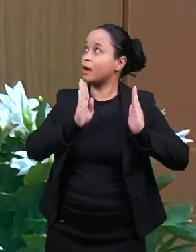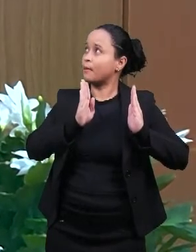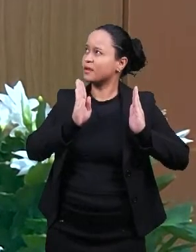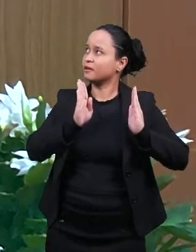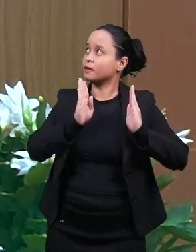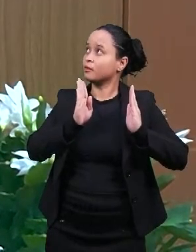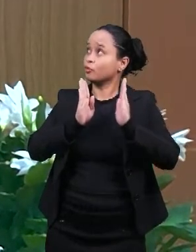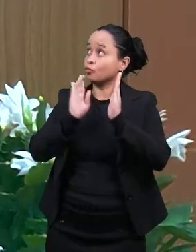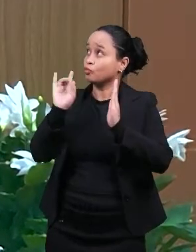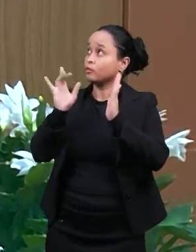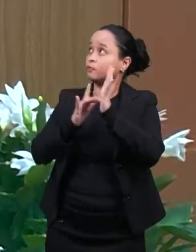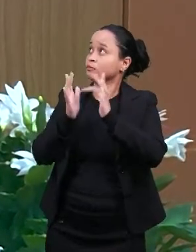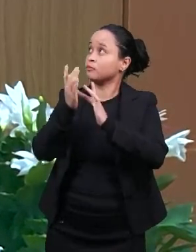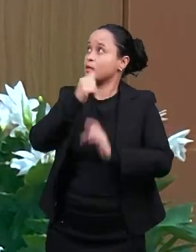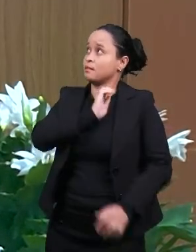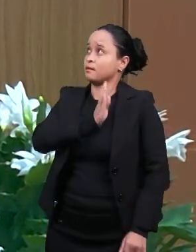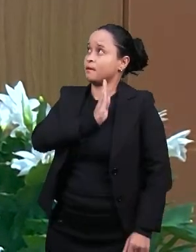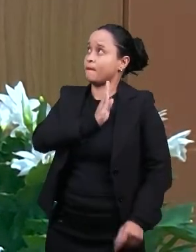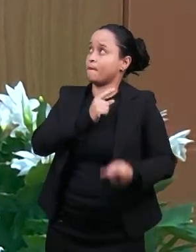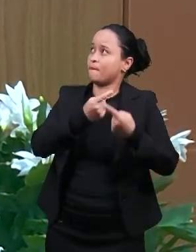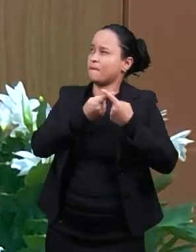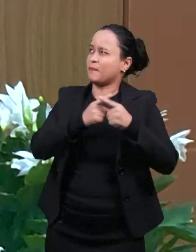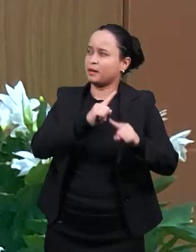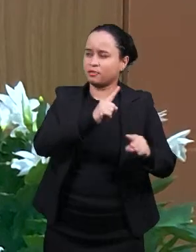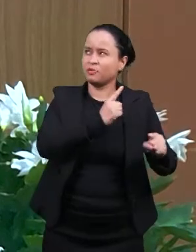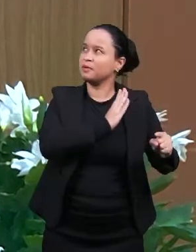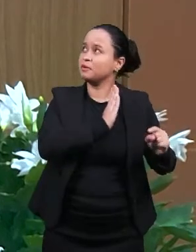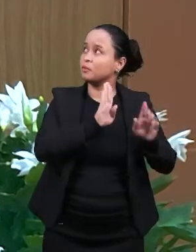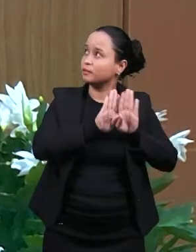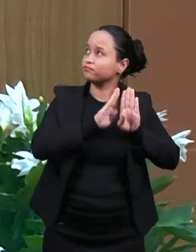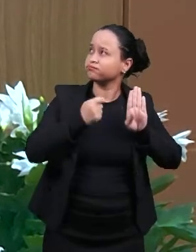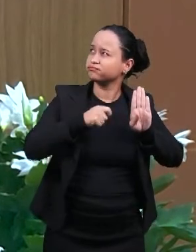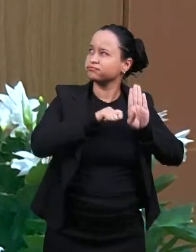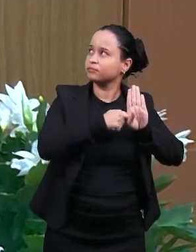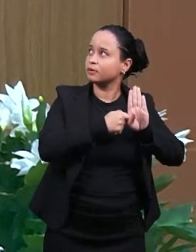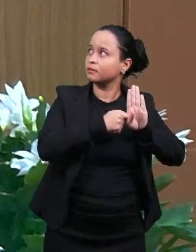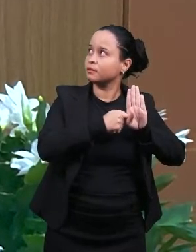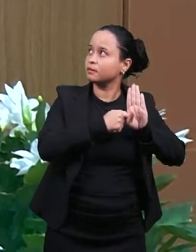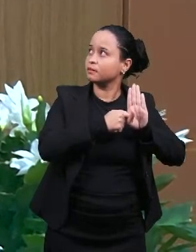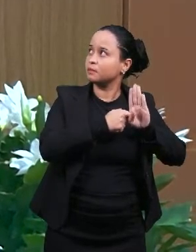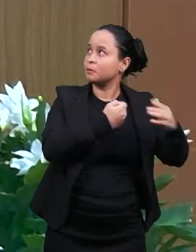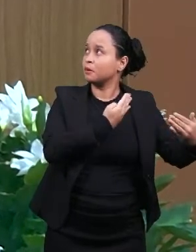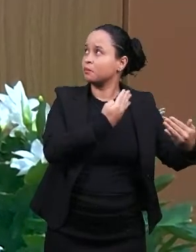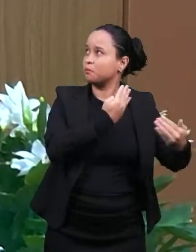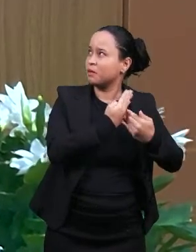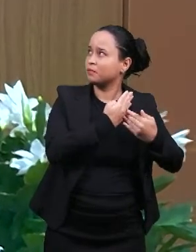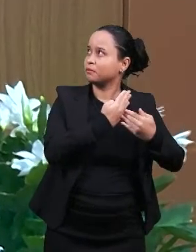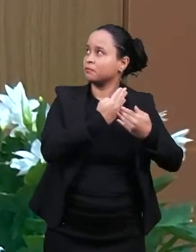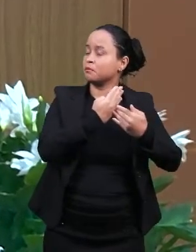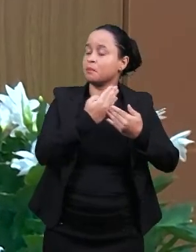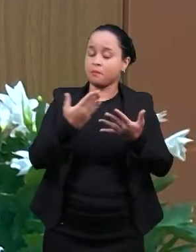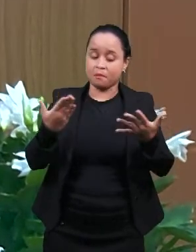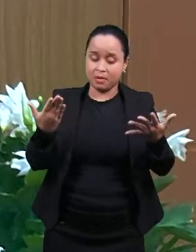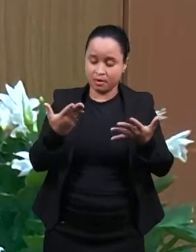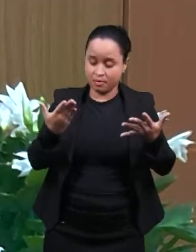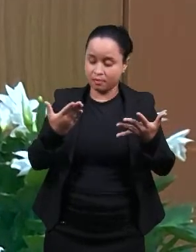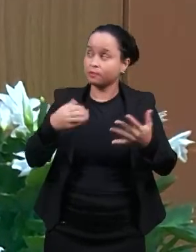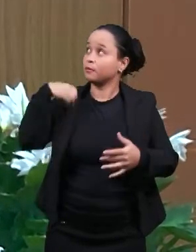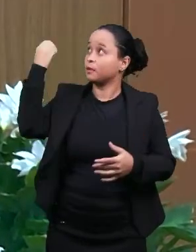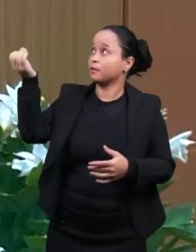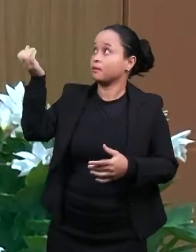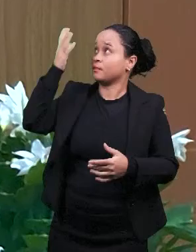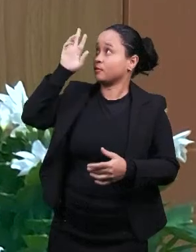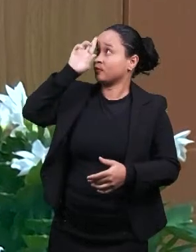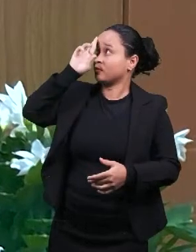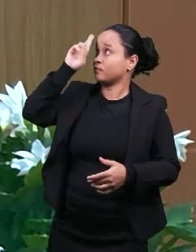были закрыты для всего того, что не от Тебя исходит, и чтобы мы были открыты к